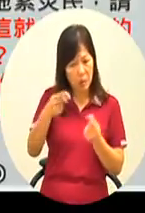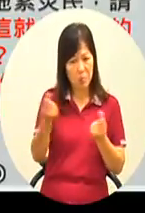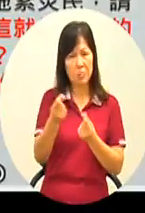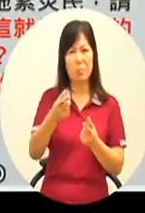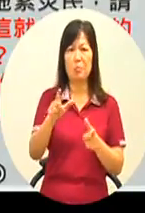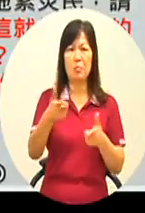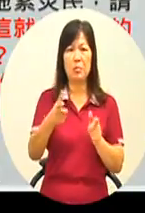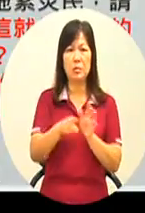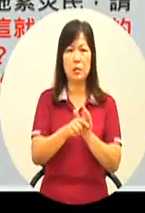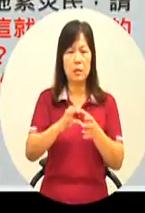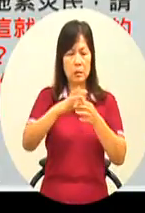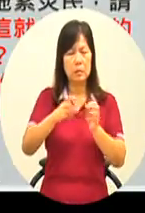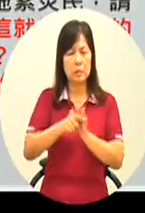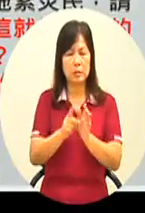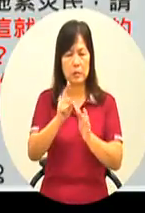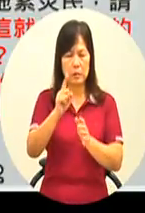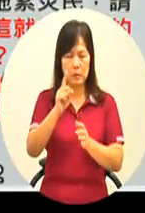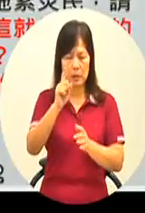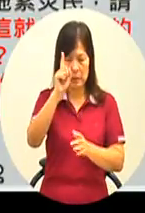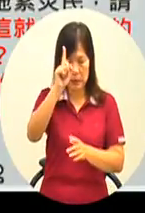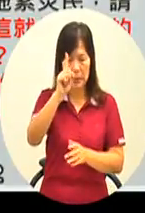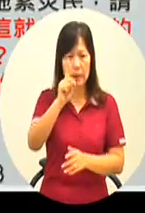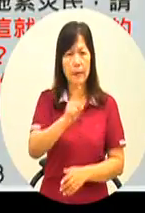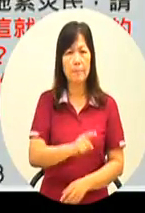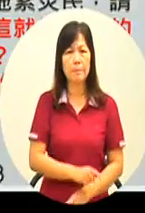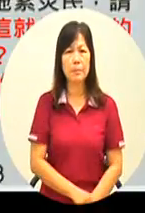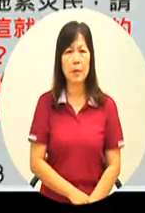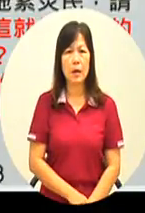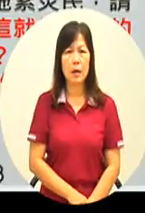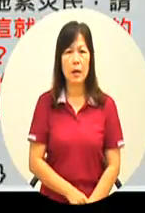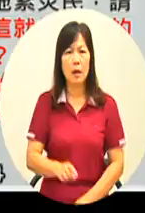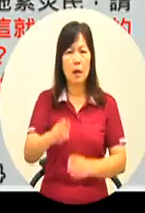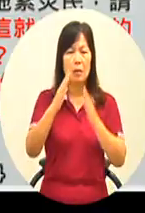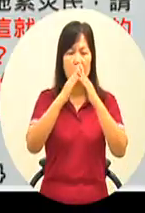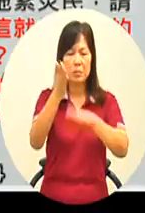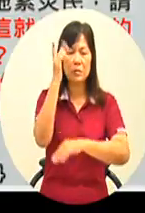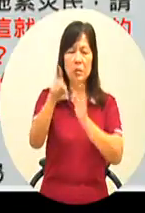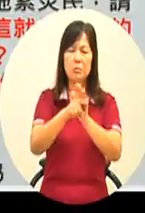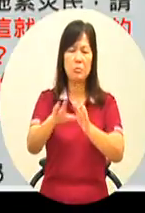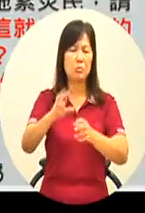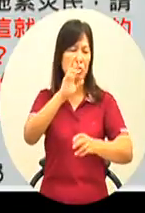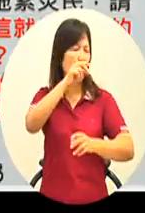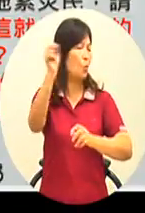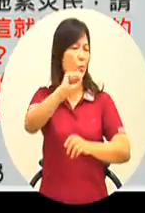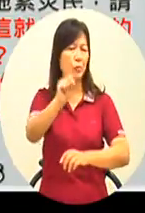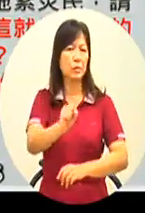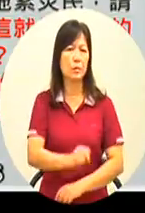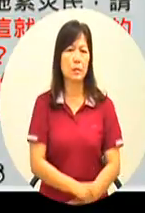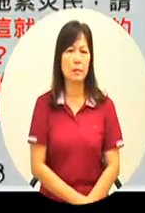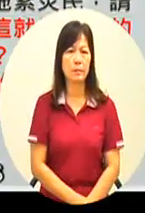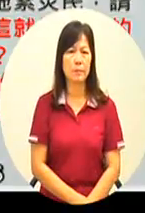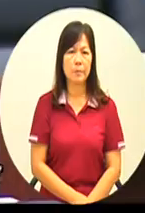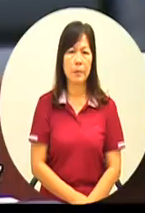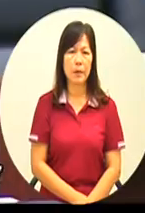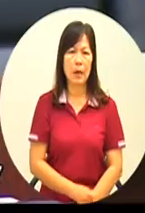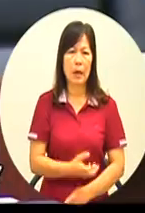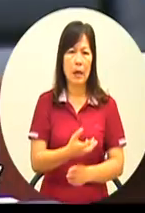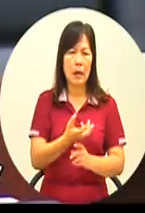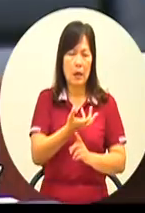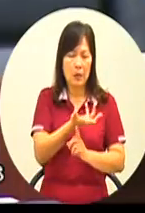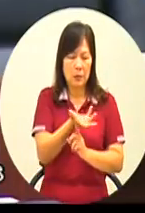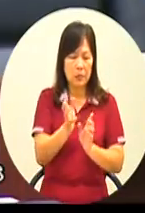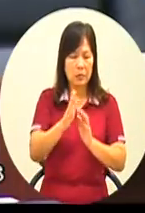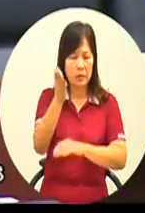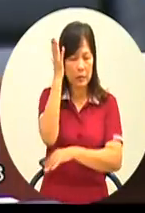来还是只有为了一个局政府绝对不能错，局政府是一个不会错的政